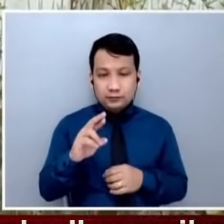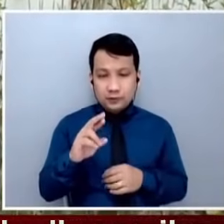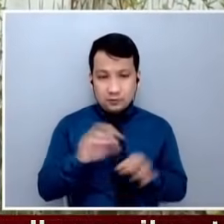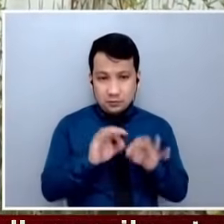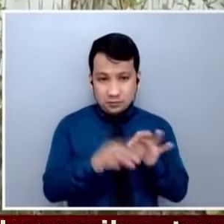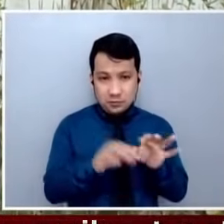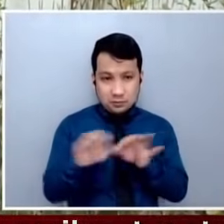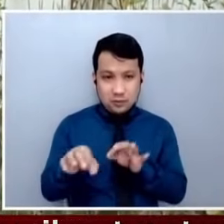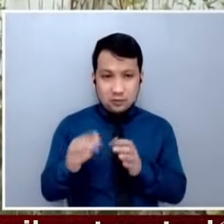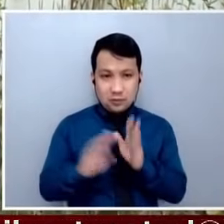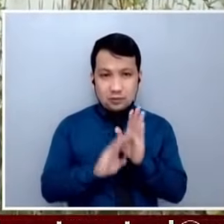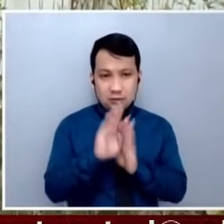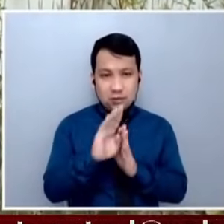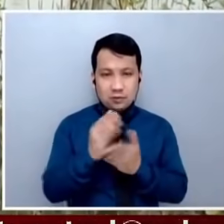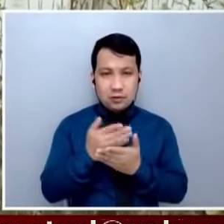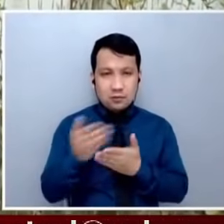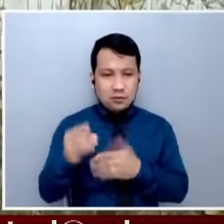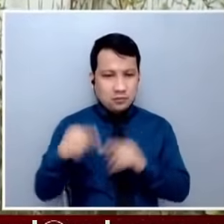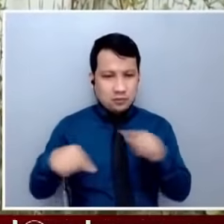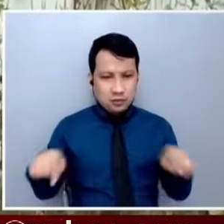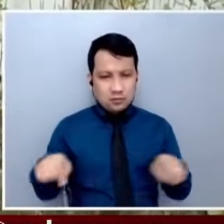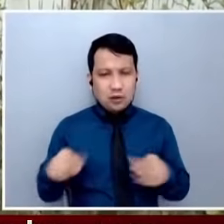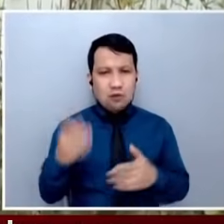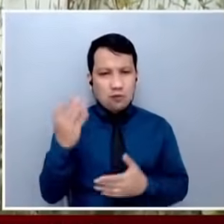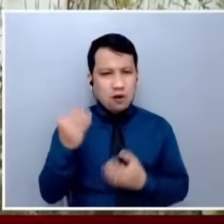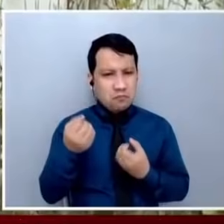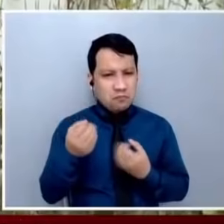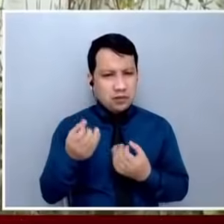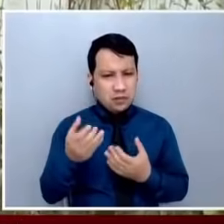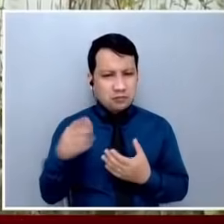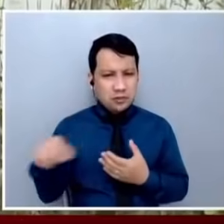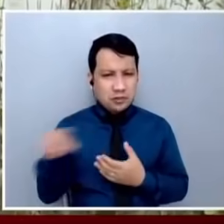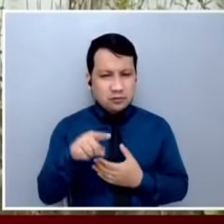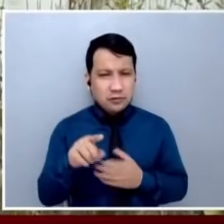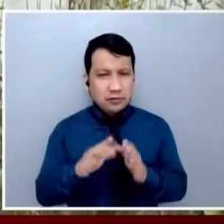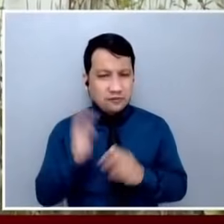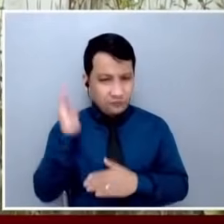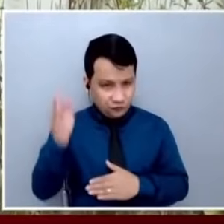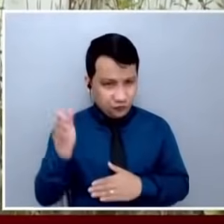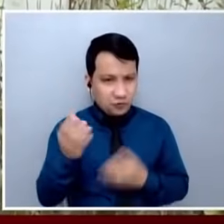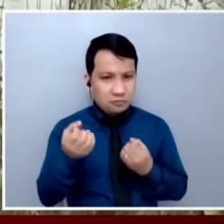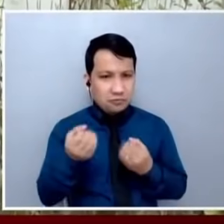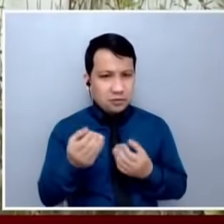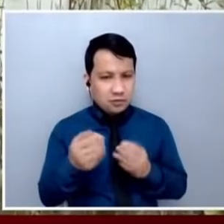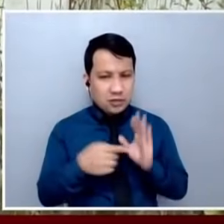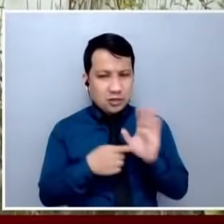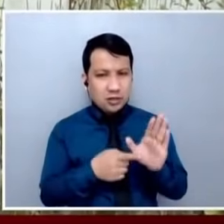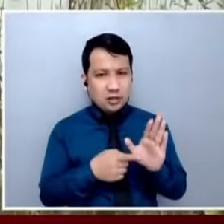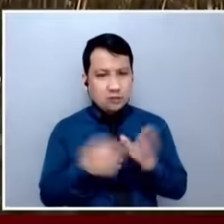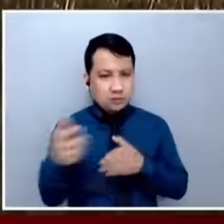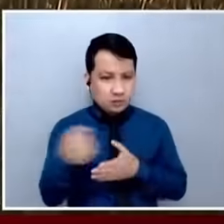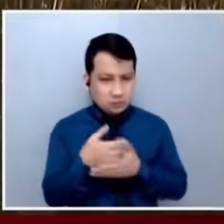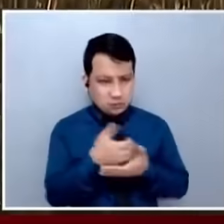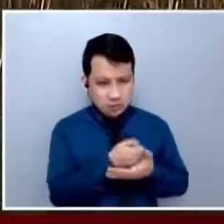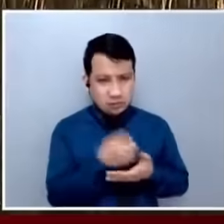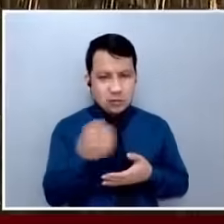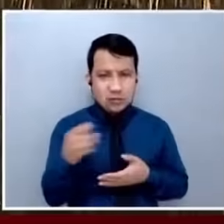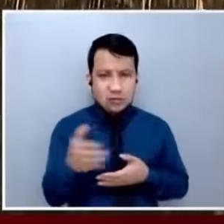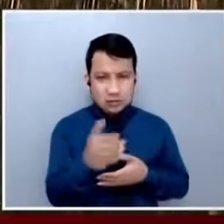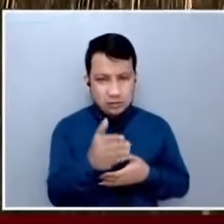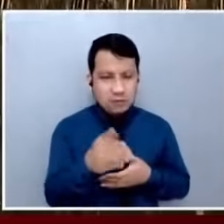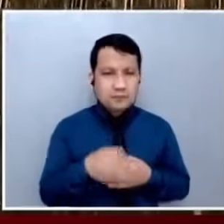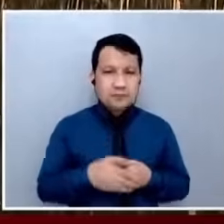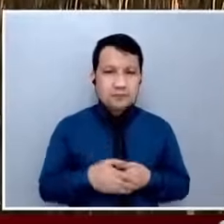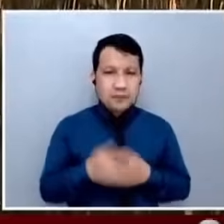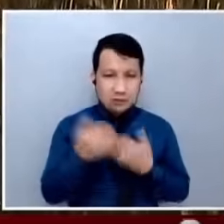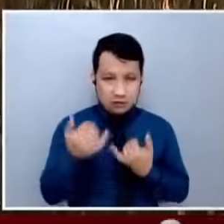helps improve the biodiversity para mas marami sila in the future na ma-harvest na mga isda. Sa